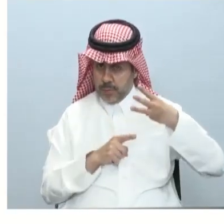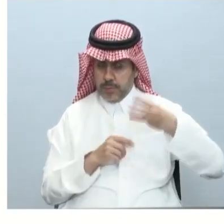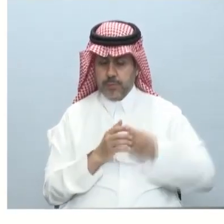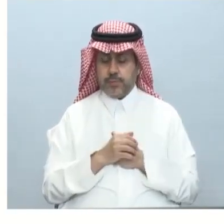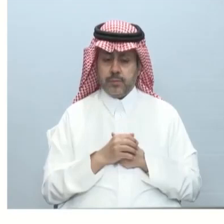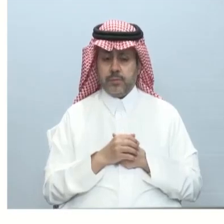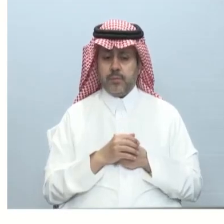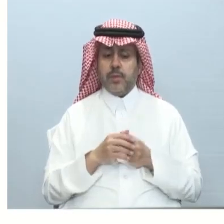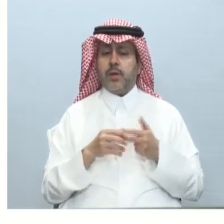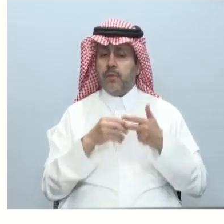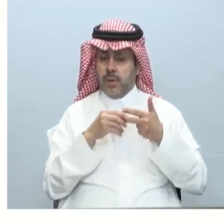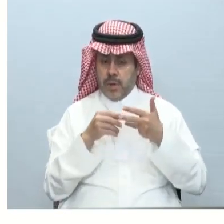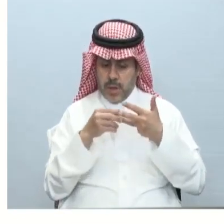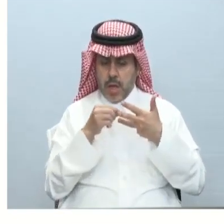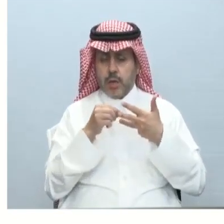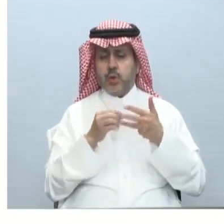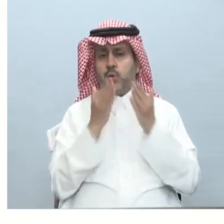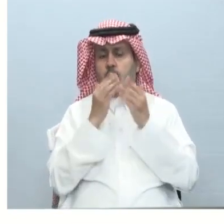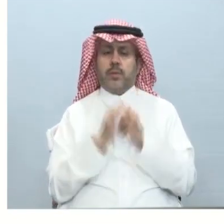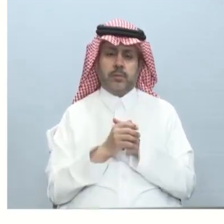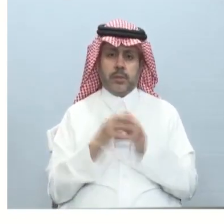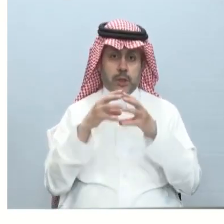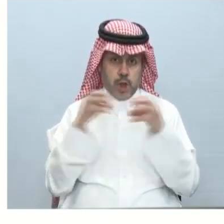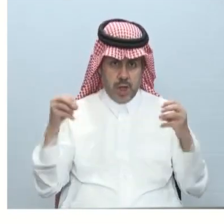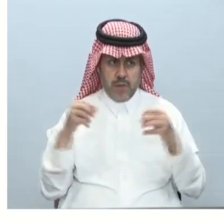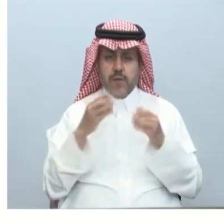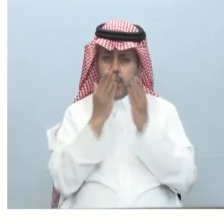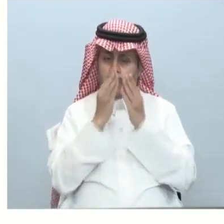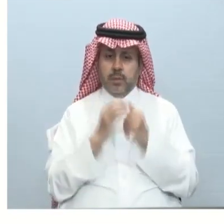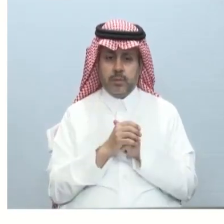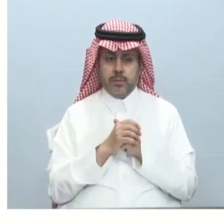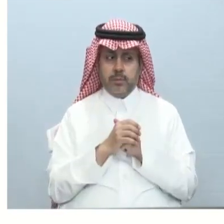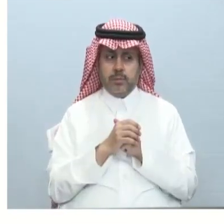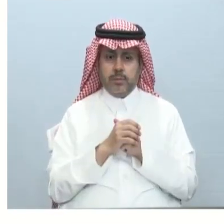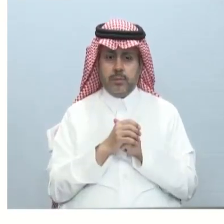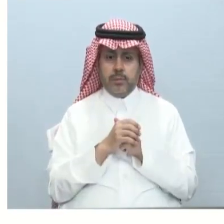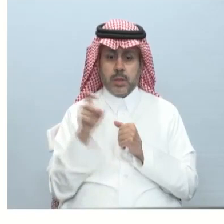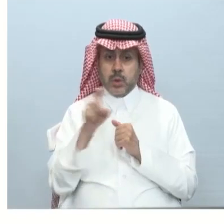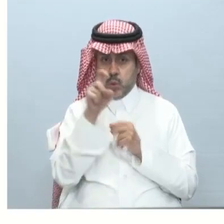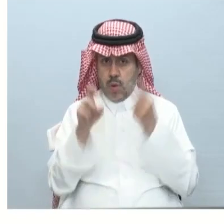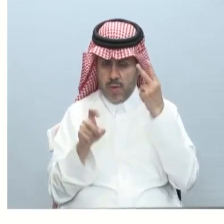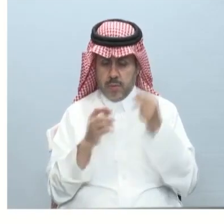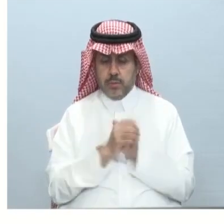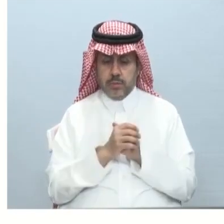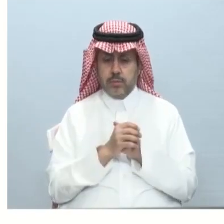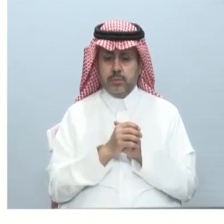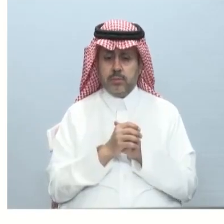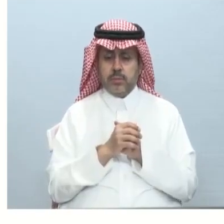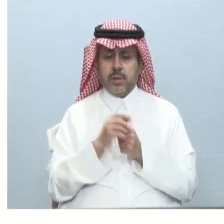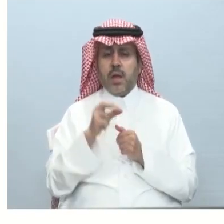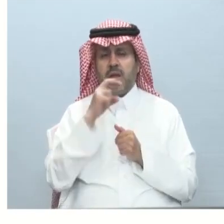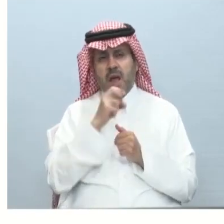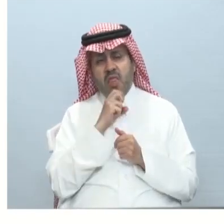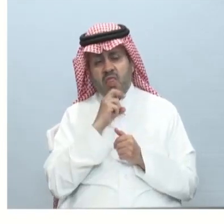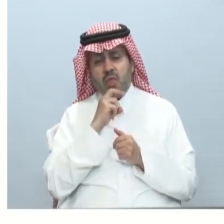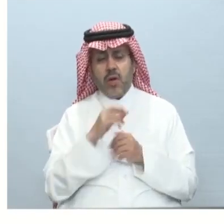بلا شك انه تعريف للدعاء كما مر معنا قبل قليل السؤال الثاني قد يخضع الانسان لله